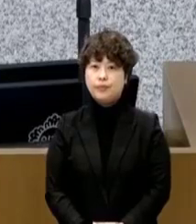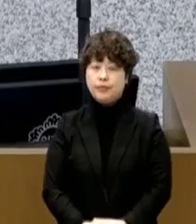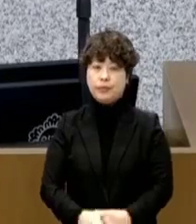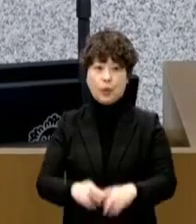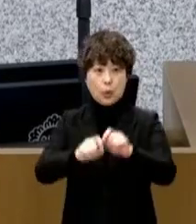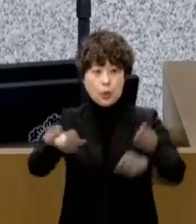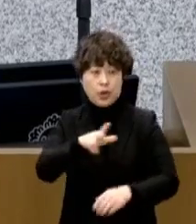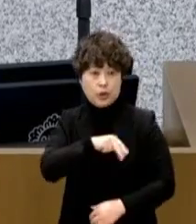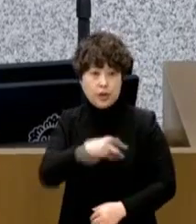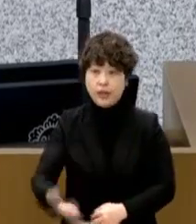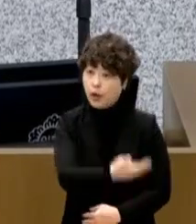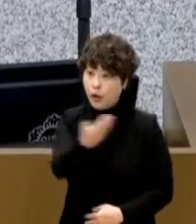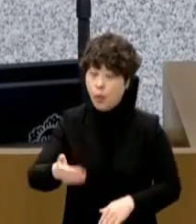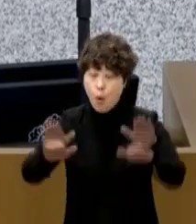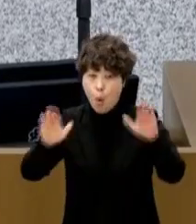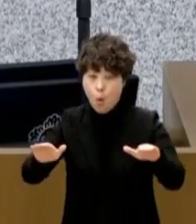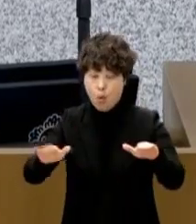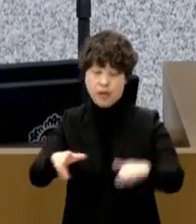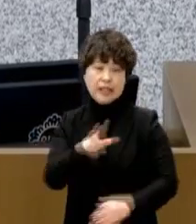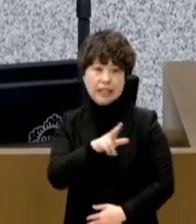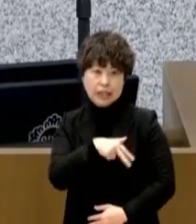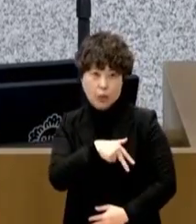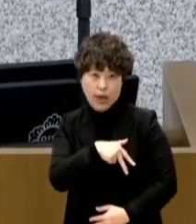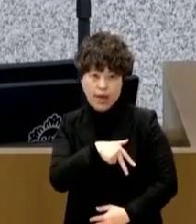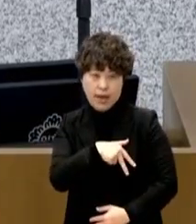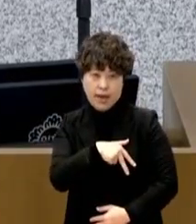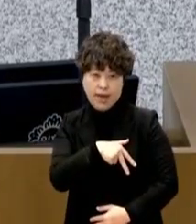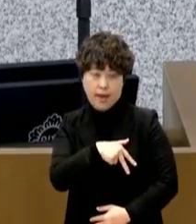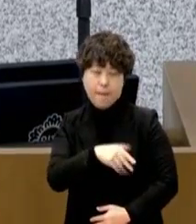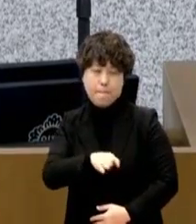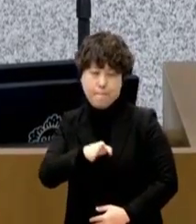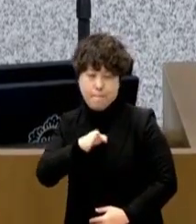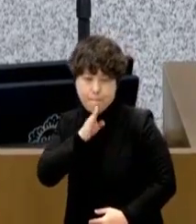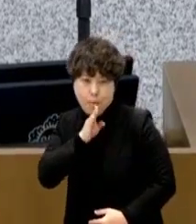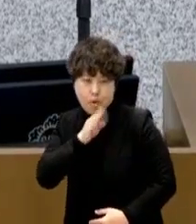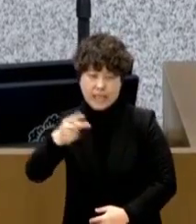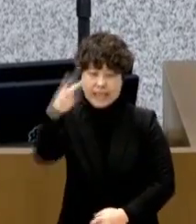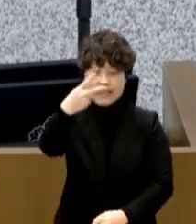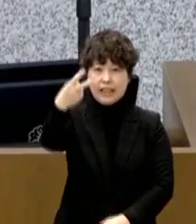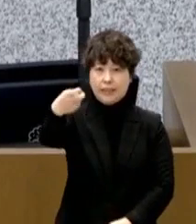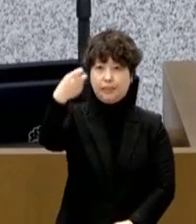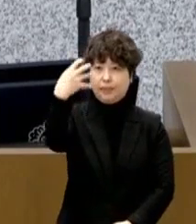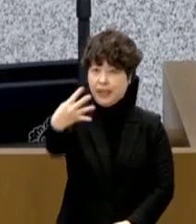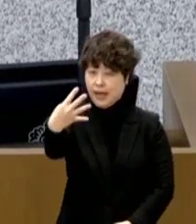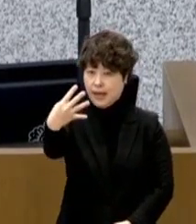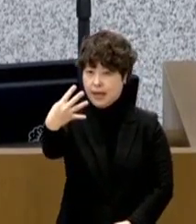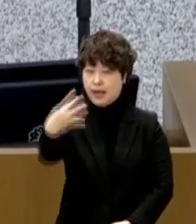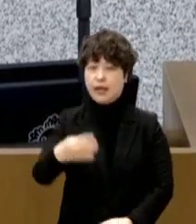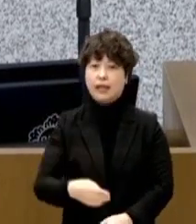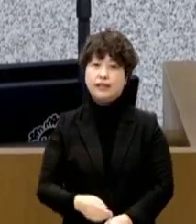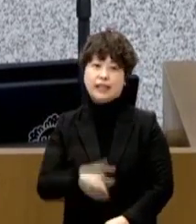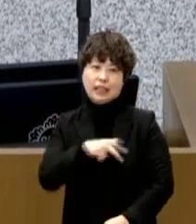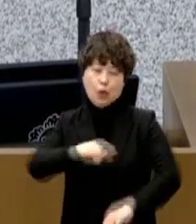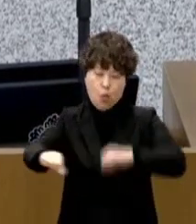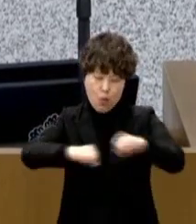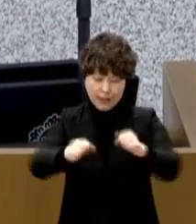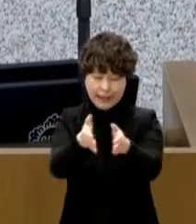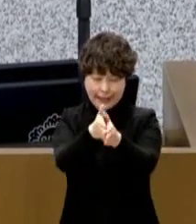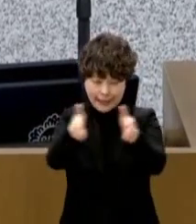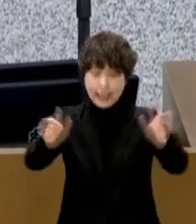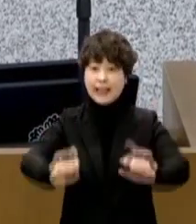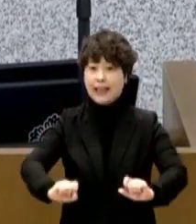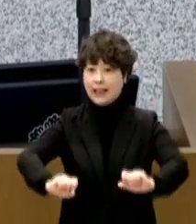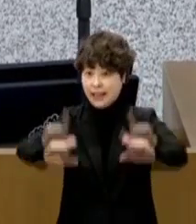동여연 여러분, 오늘은 경기도의회가 본격적으로 2024년 의정활동을